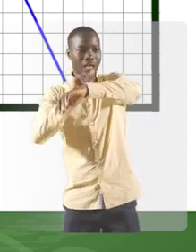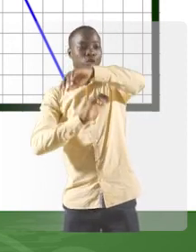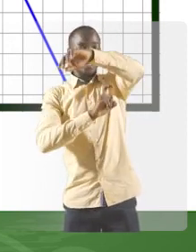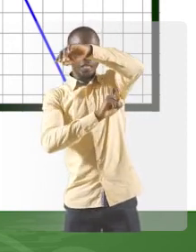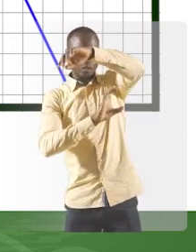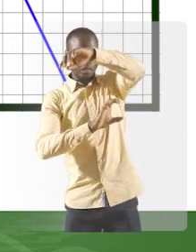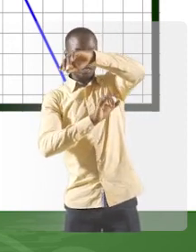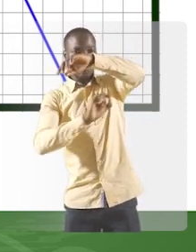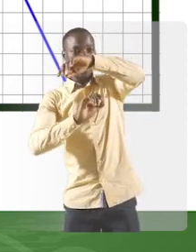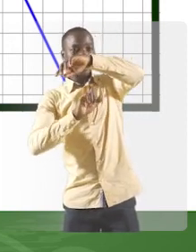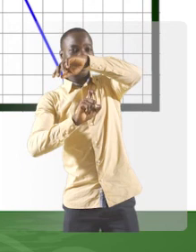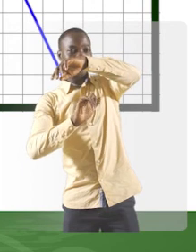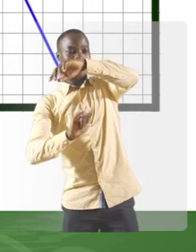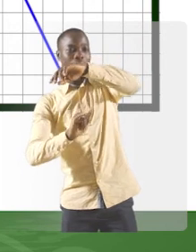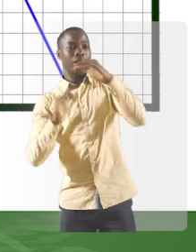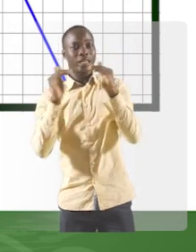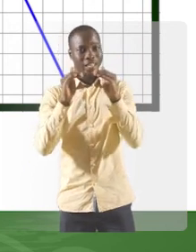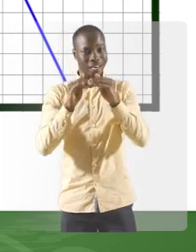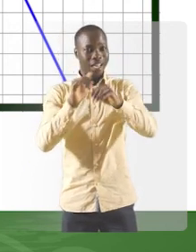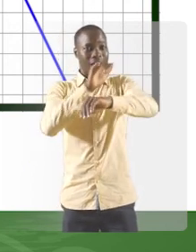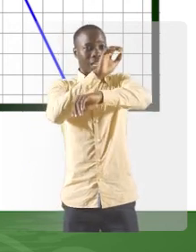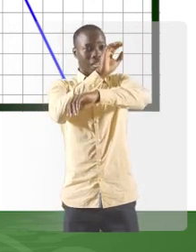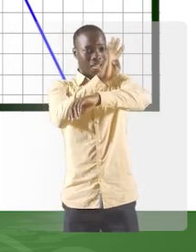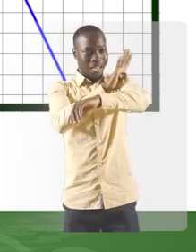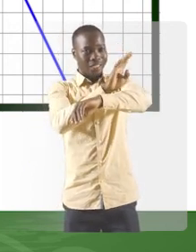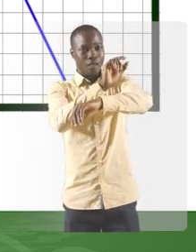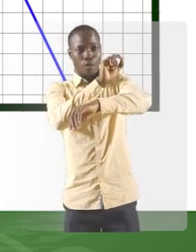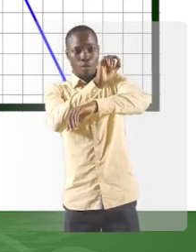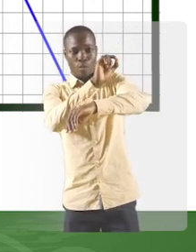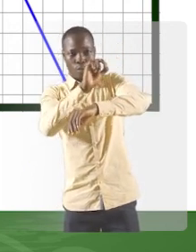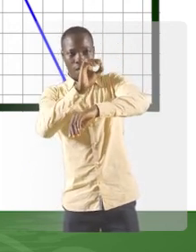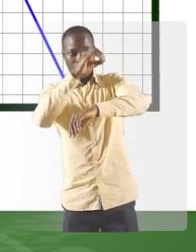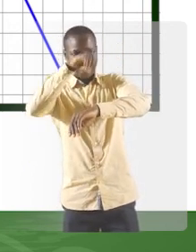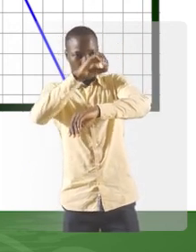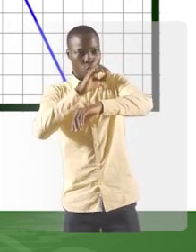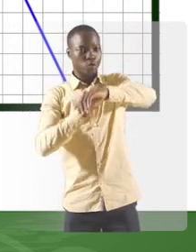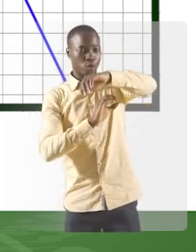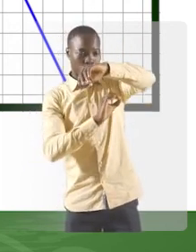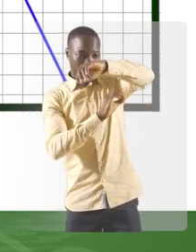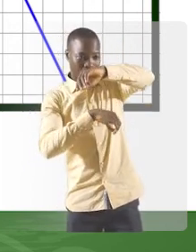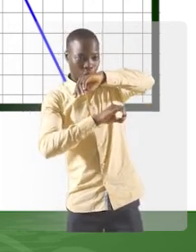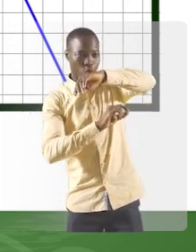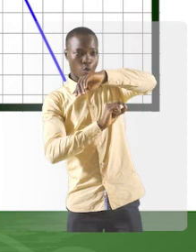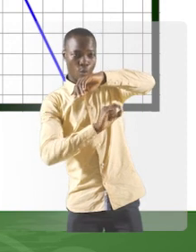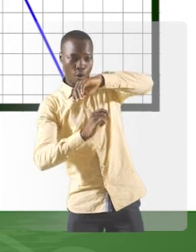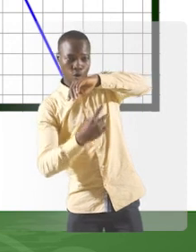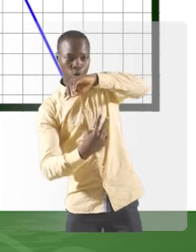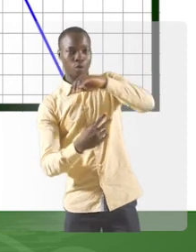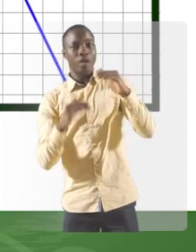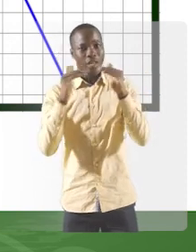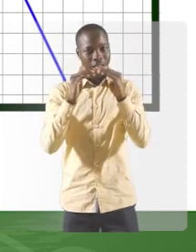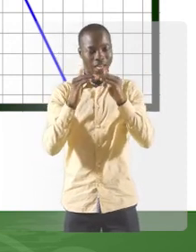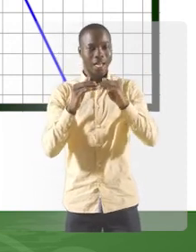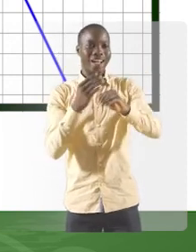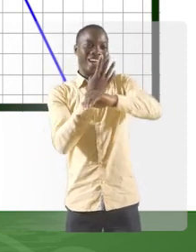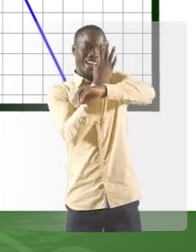A, ce qui est égal à 4 moins 0 sur 0 moins 2, ce qui donne 4 sur